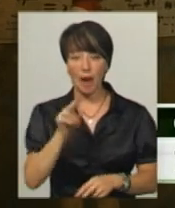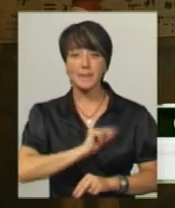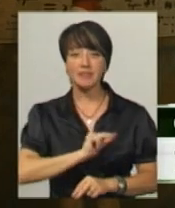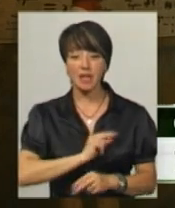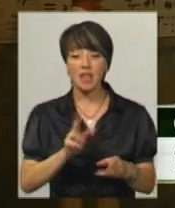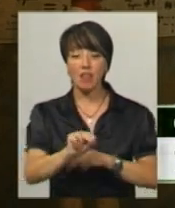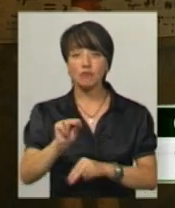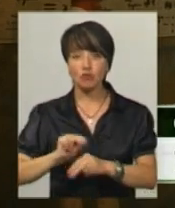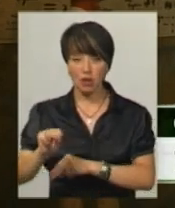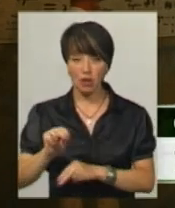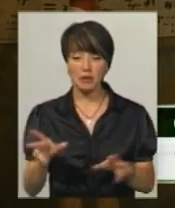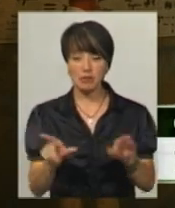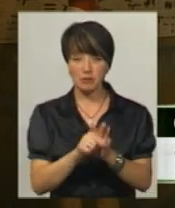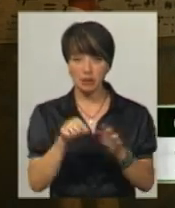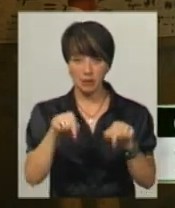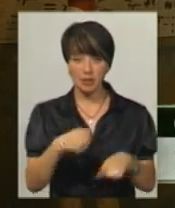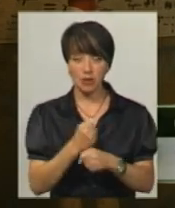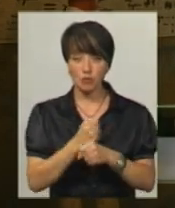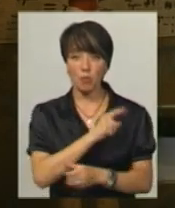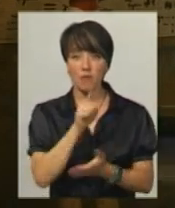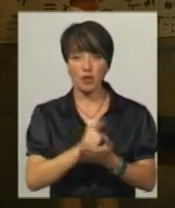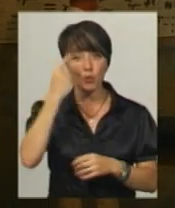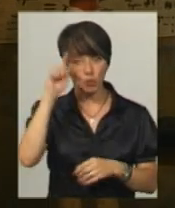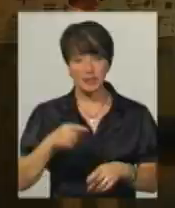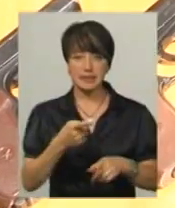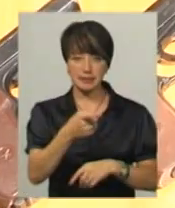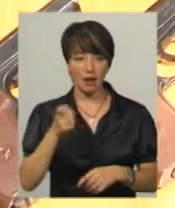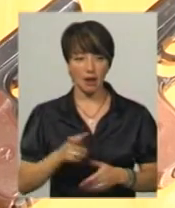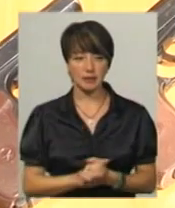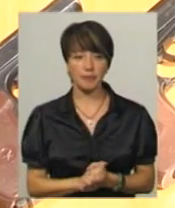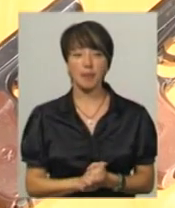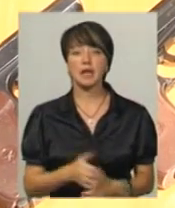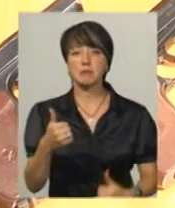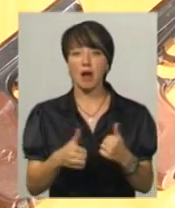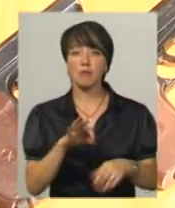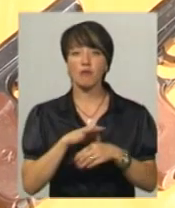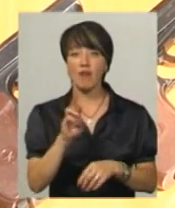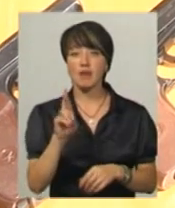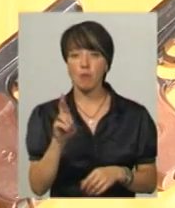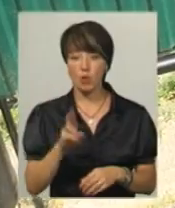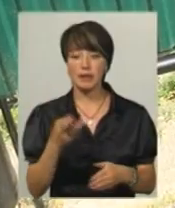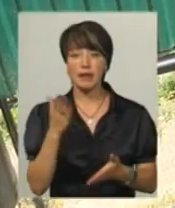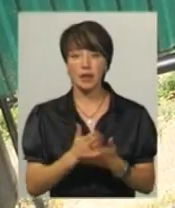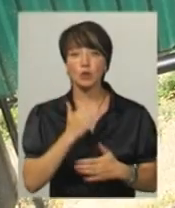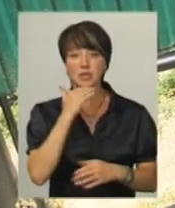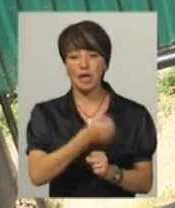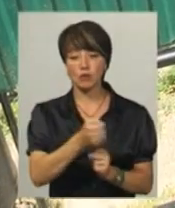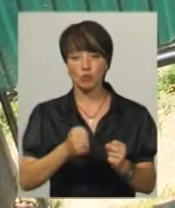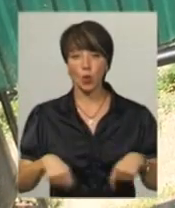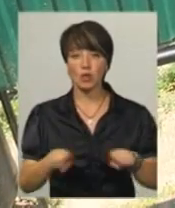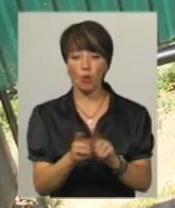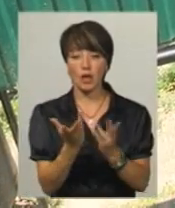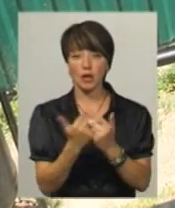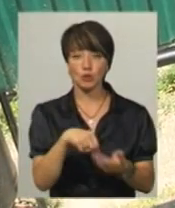працівники, які навіть працюють в ЦОУ, то вони повинні вміти стріляти. Змагання проводили в Ярмолинцях, де є достатньо зброї для такої